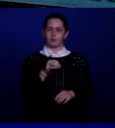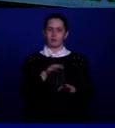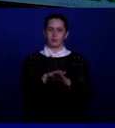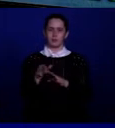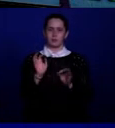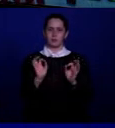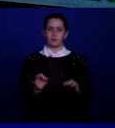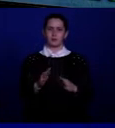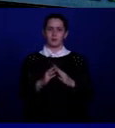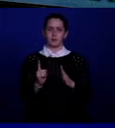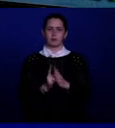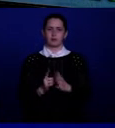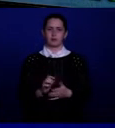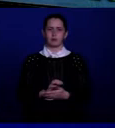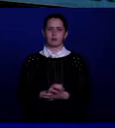заданием.